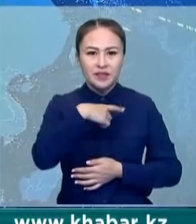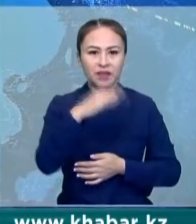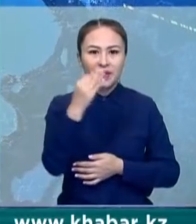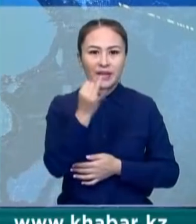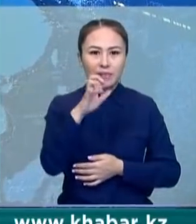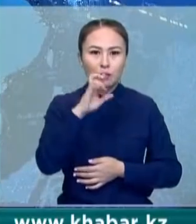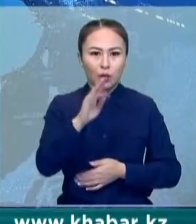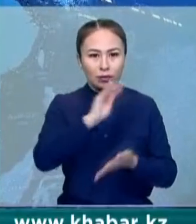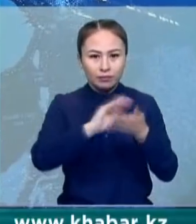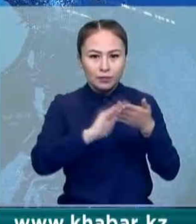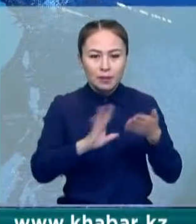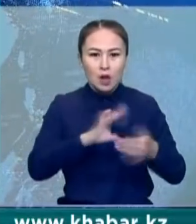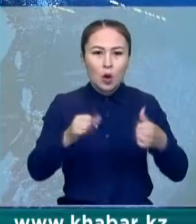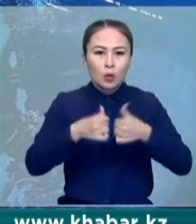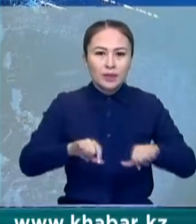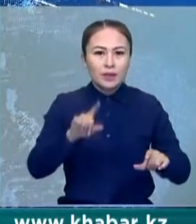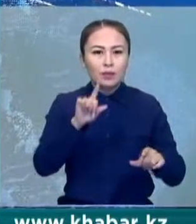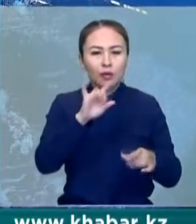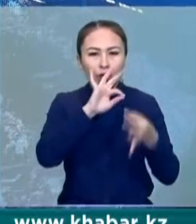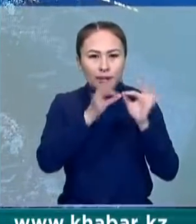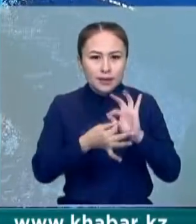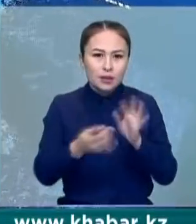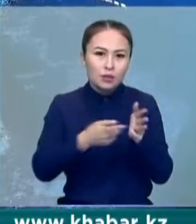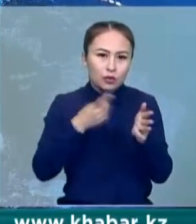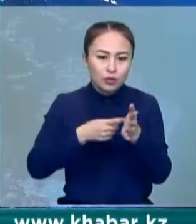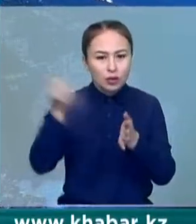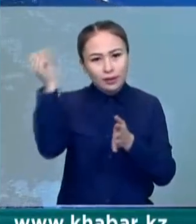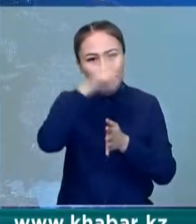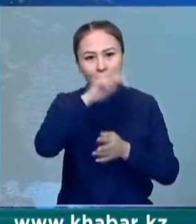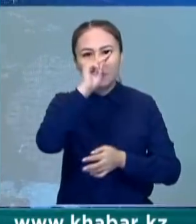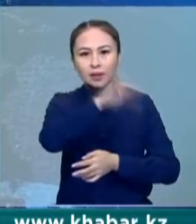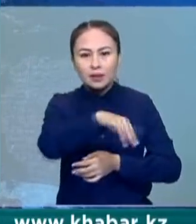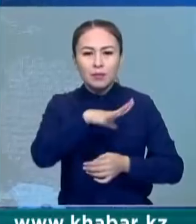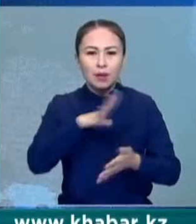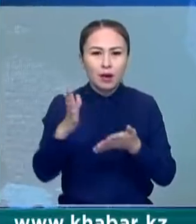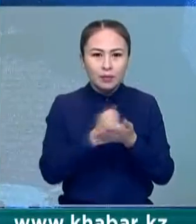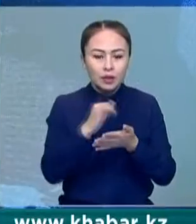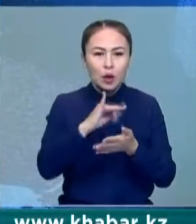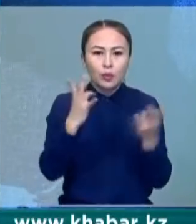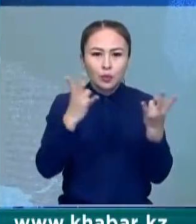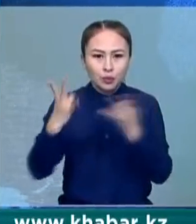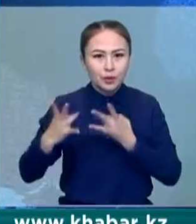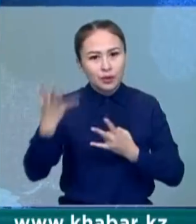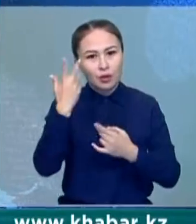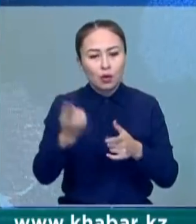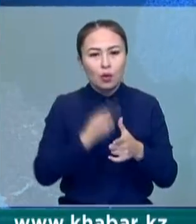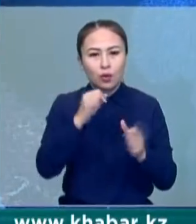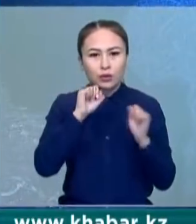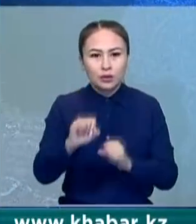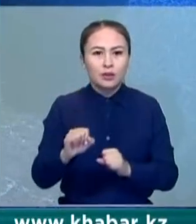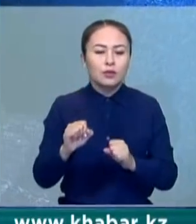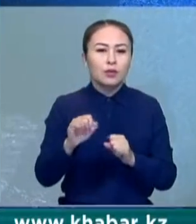өзінің Facebook-тегі парақшасында хабарлады. Комиссия мұқият зерттеу жүргізіп, кінәлілерді анықтап, қажет болған жағдайда істі құқық